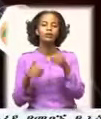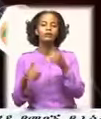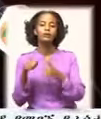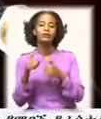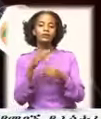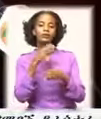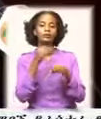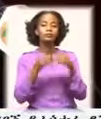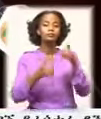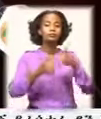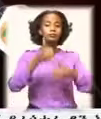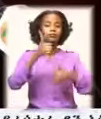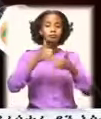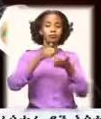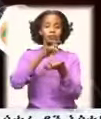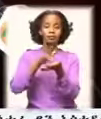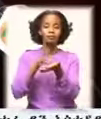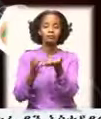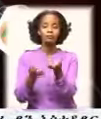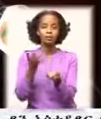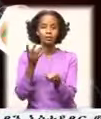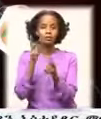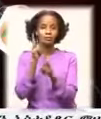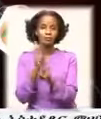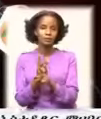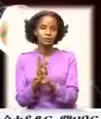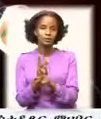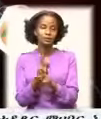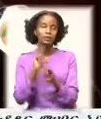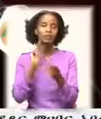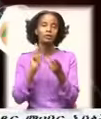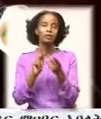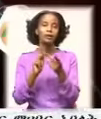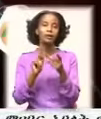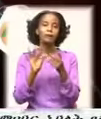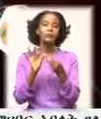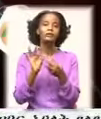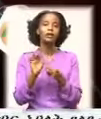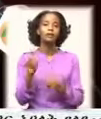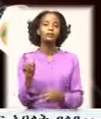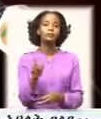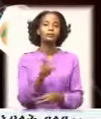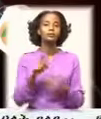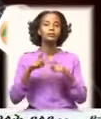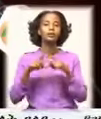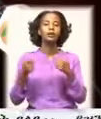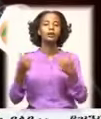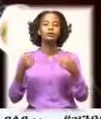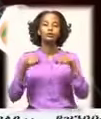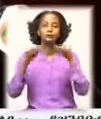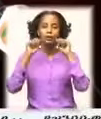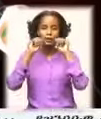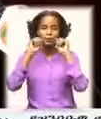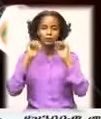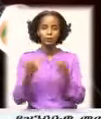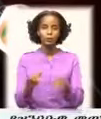በፉክክርና በውድድር መካከል ሚዛን በመጠበቅ የተሳካ ምርጫ እንዲሆን ትልቅ አስተዋጽኦ አበርክተዋል።